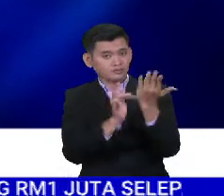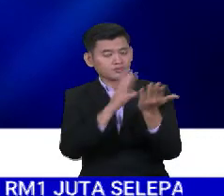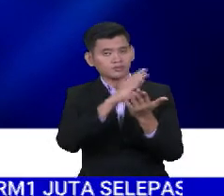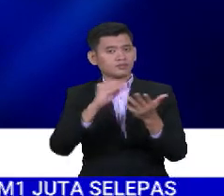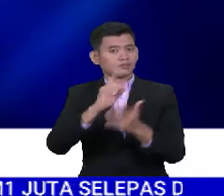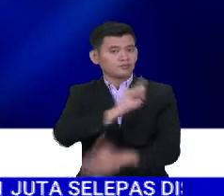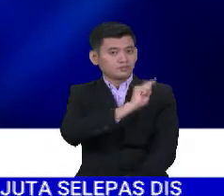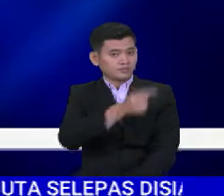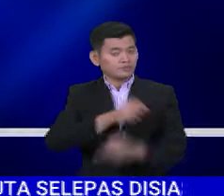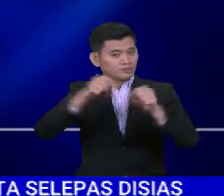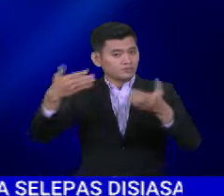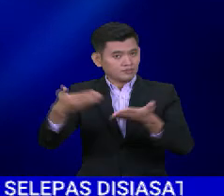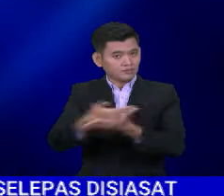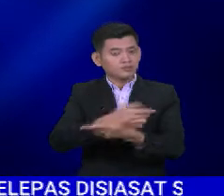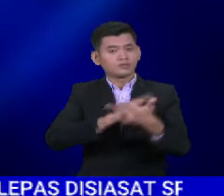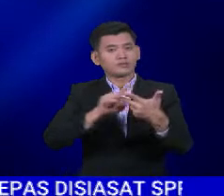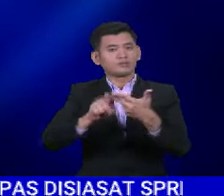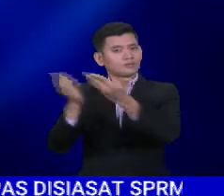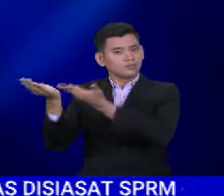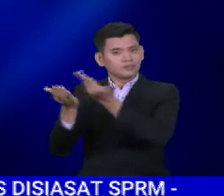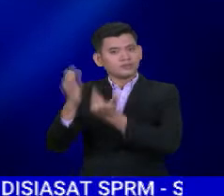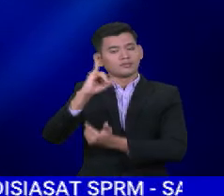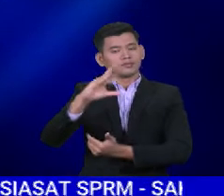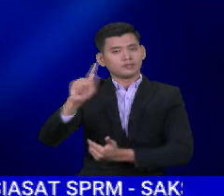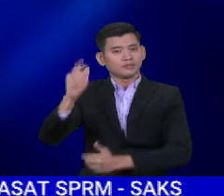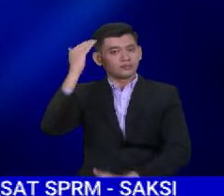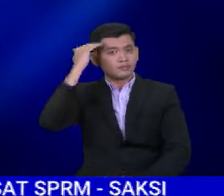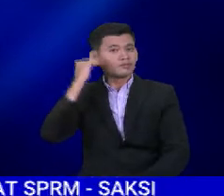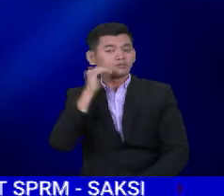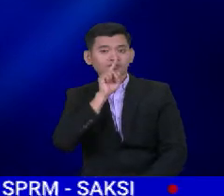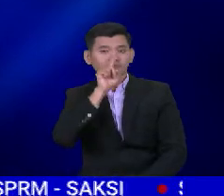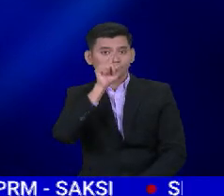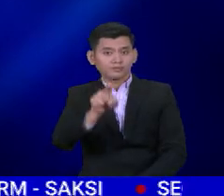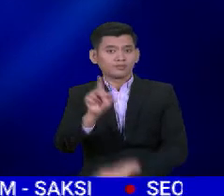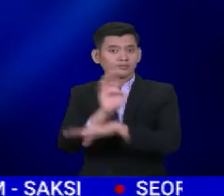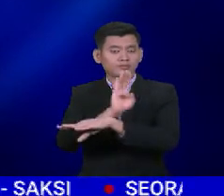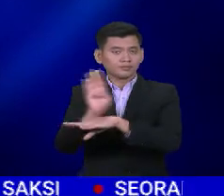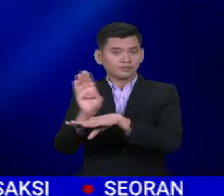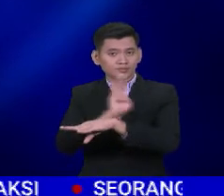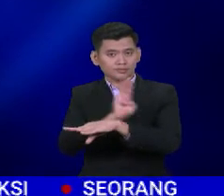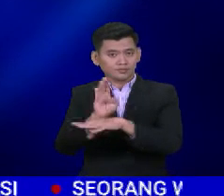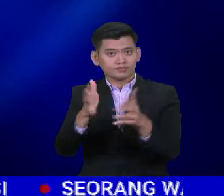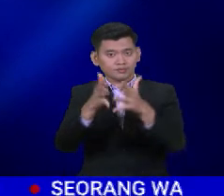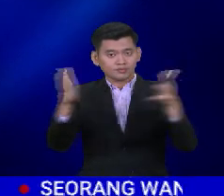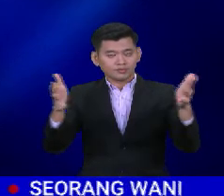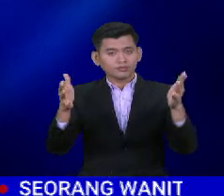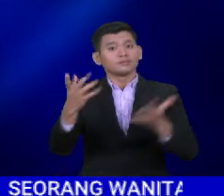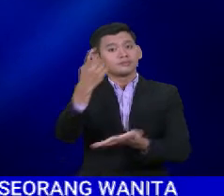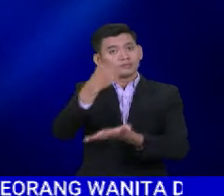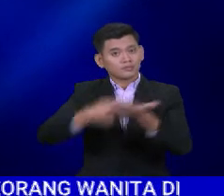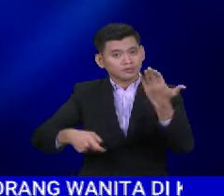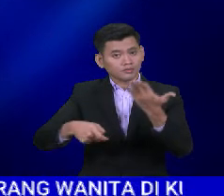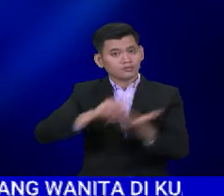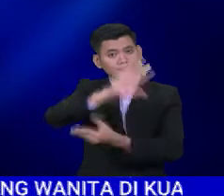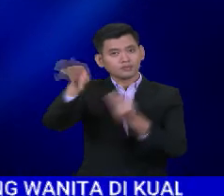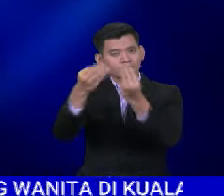diperbaharui dan penikmatan IC Korea Selatan merupakan antara rekan dagang terbesar melihat dengan nilai perdagangan Rejo